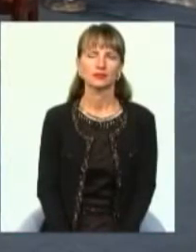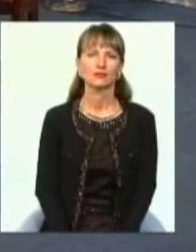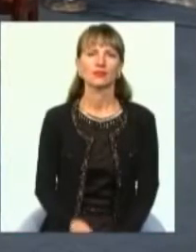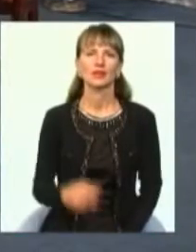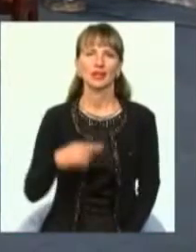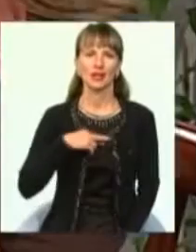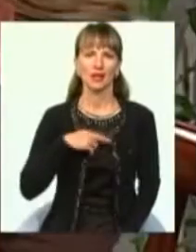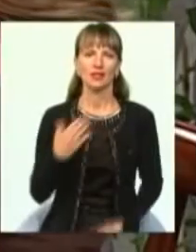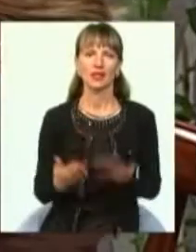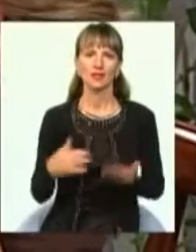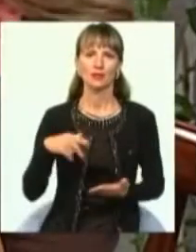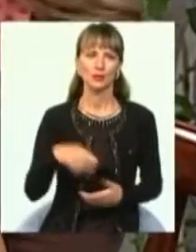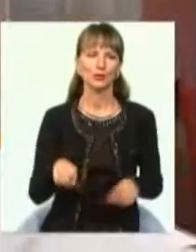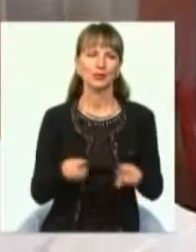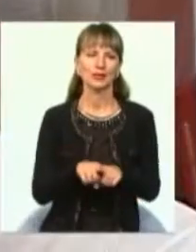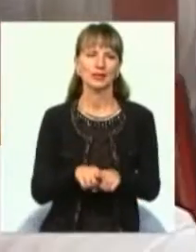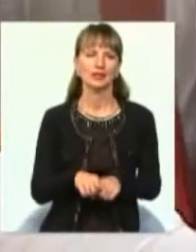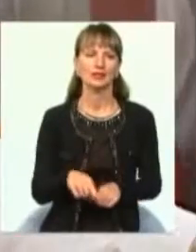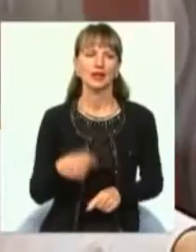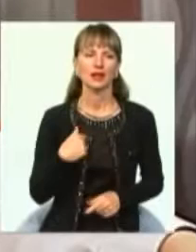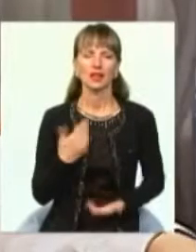Так. А я, мабуть, піду отак.